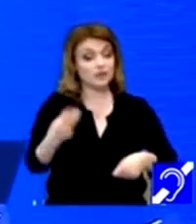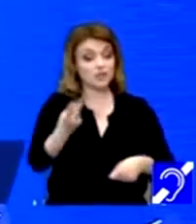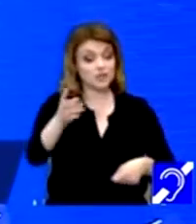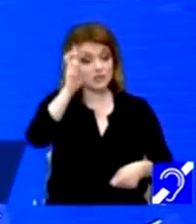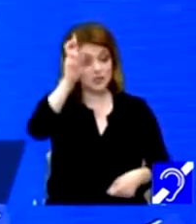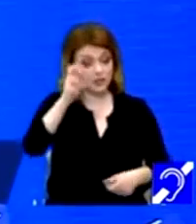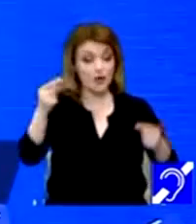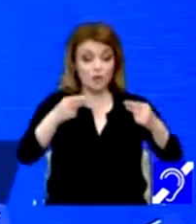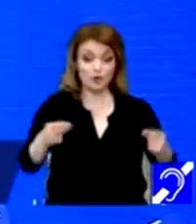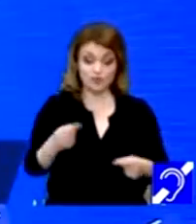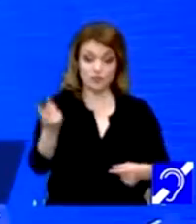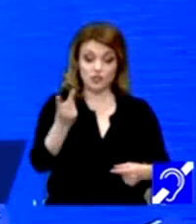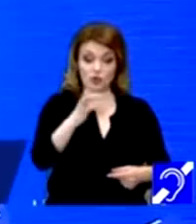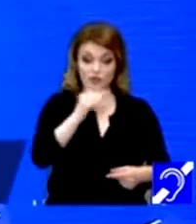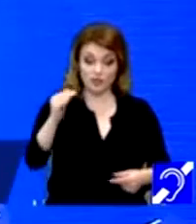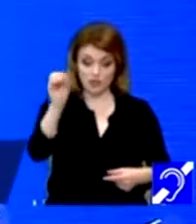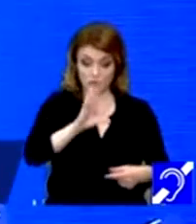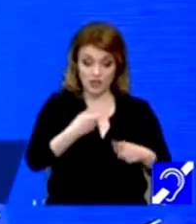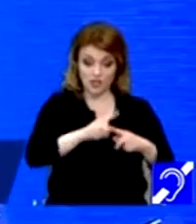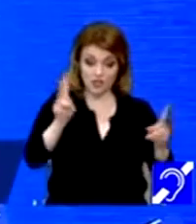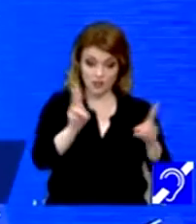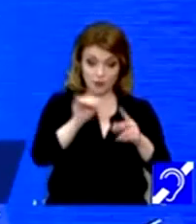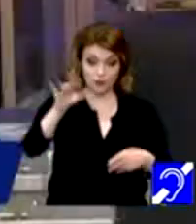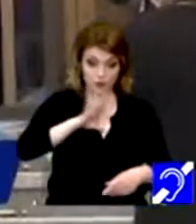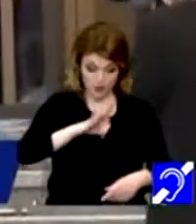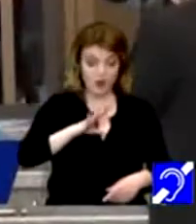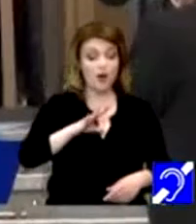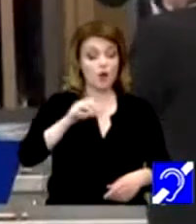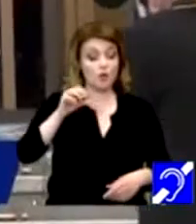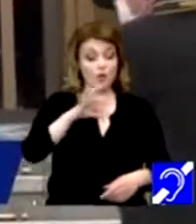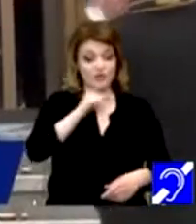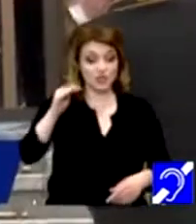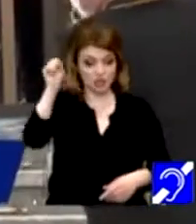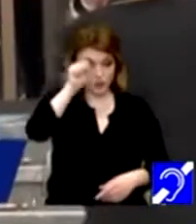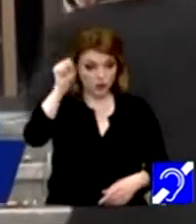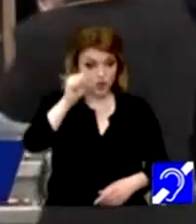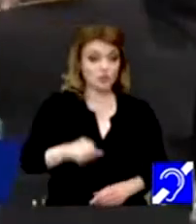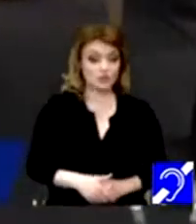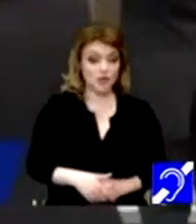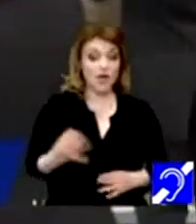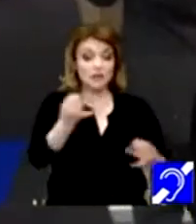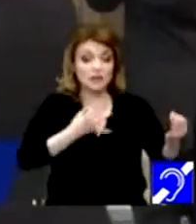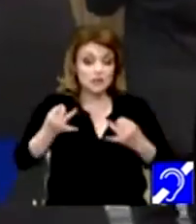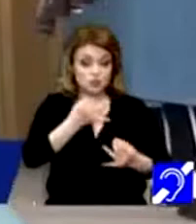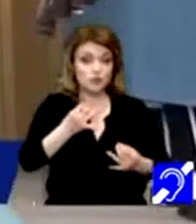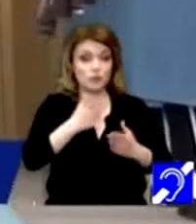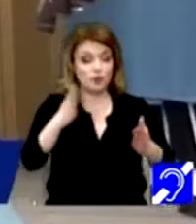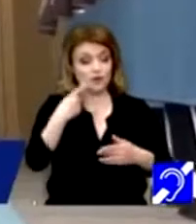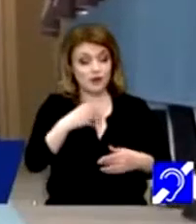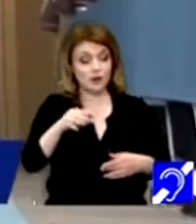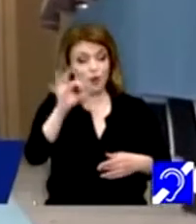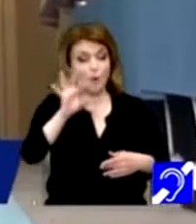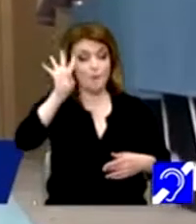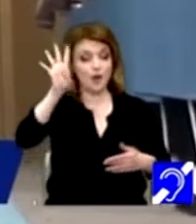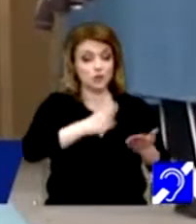drept. Potrivit celor doi lideri europeni, la întâlnirea pe care o a avut-o cu liderul turc, Recep Tayyip Erdogan, discuțiile s-au axat pe patru domenii